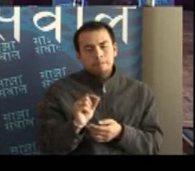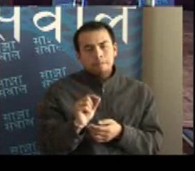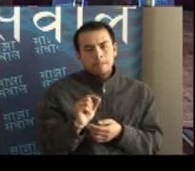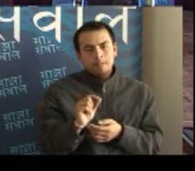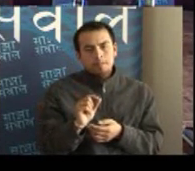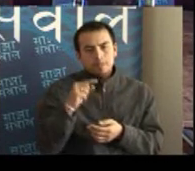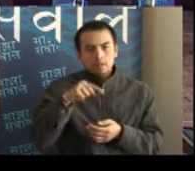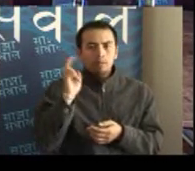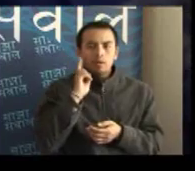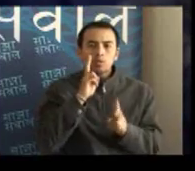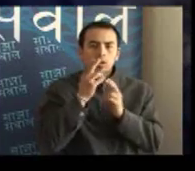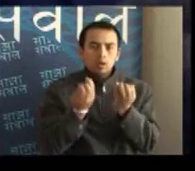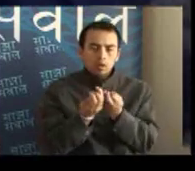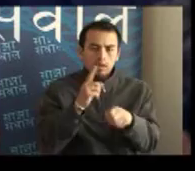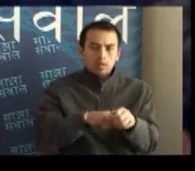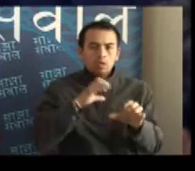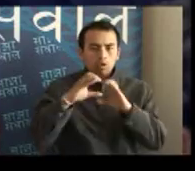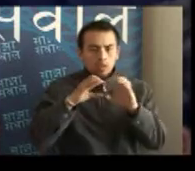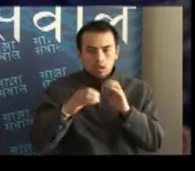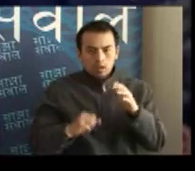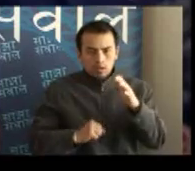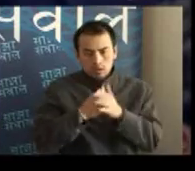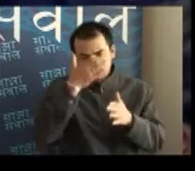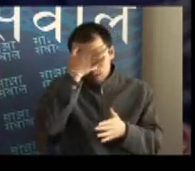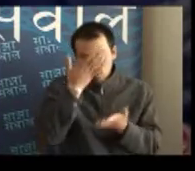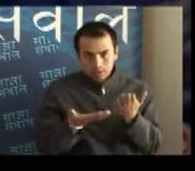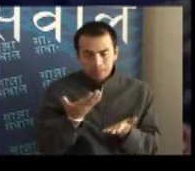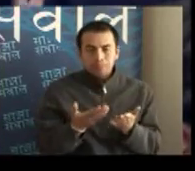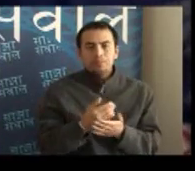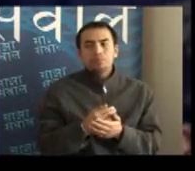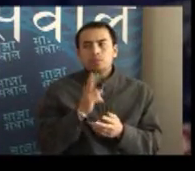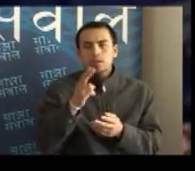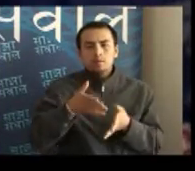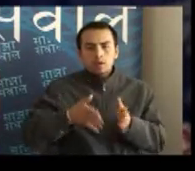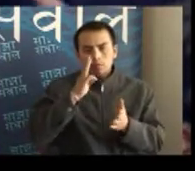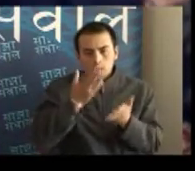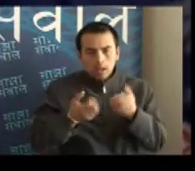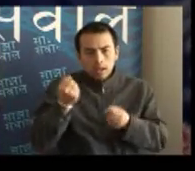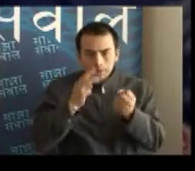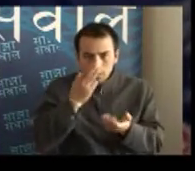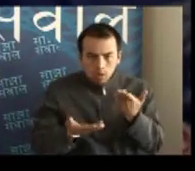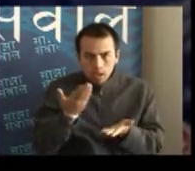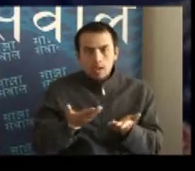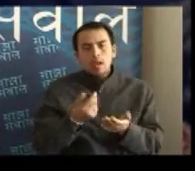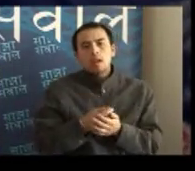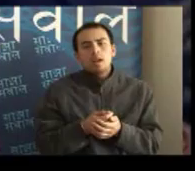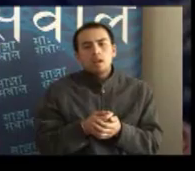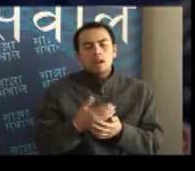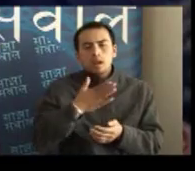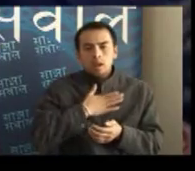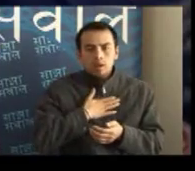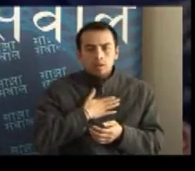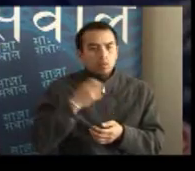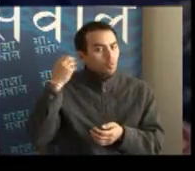छु। यहाँ बैरारको कुरा गर्दा प्रमुख कुरा सञ्चारको कुरा हुनसक्छ, त्यसै बाटोमा होला गाडीमा होला